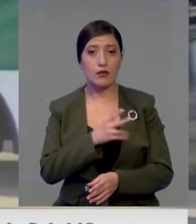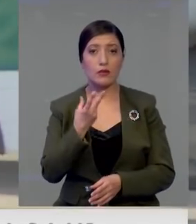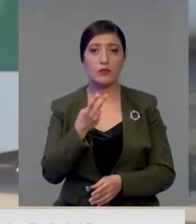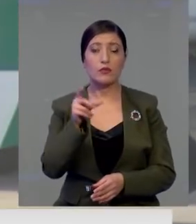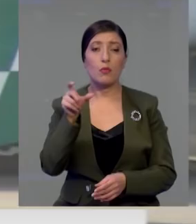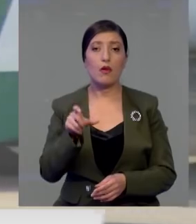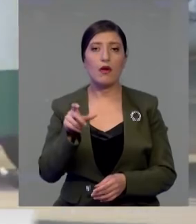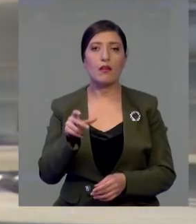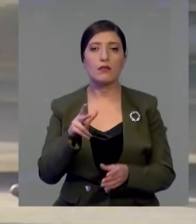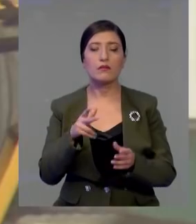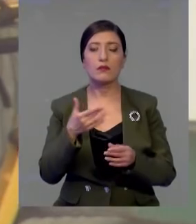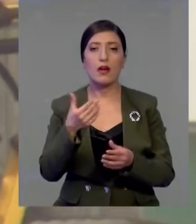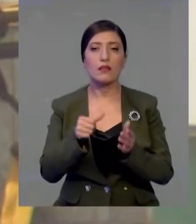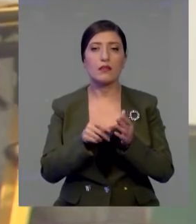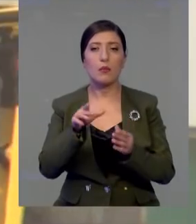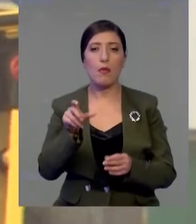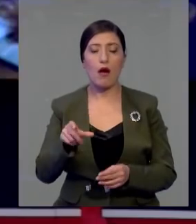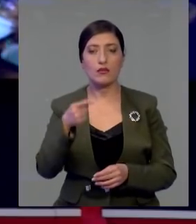ճակատագիր շարունակում է անհայտ մնալ։